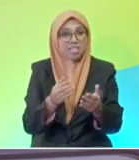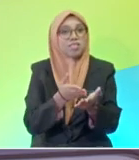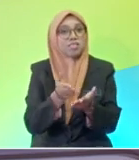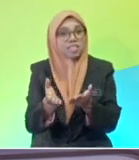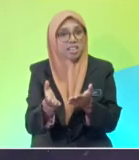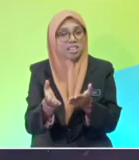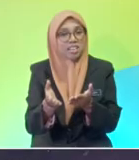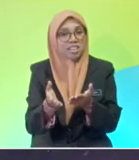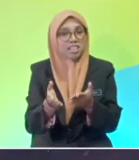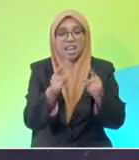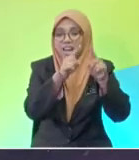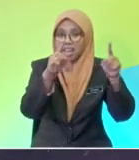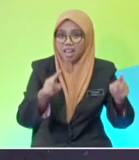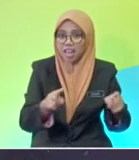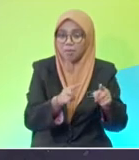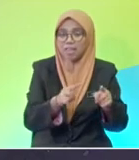yang ketiga